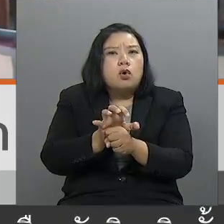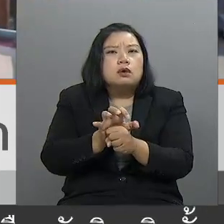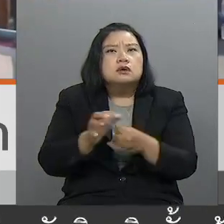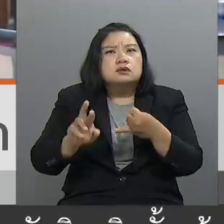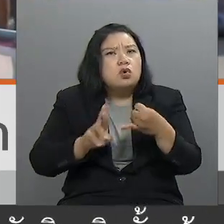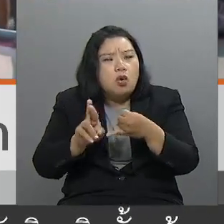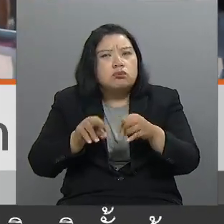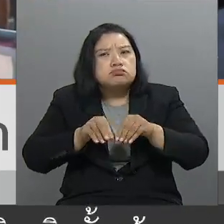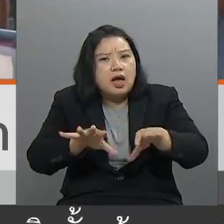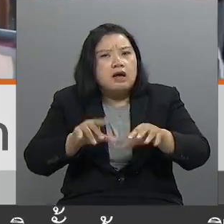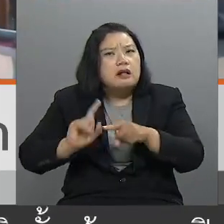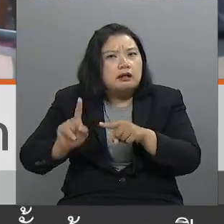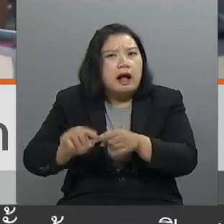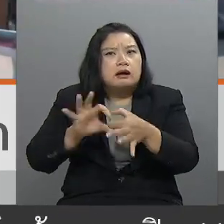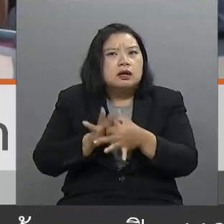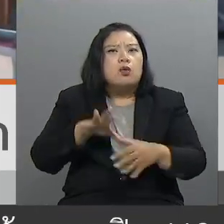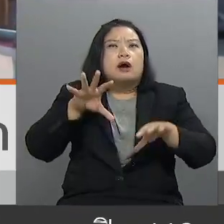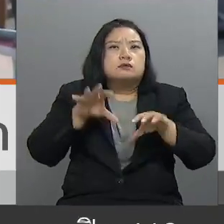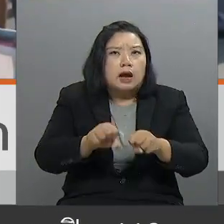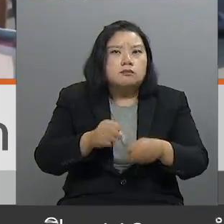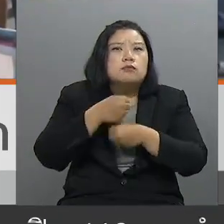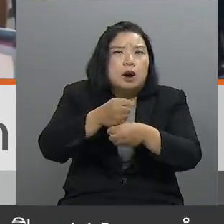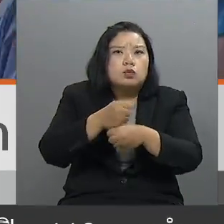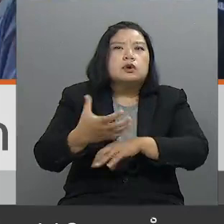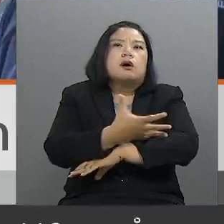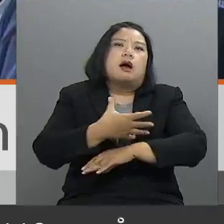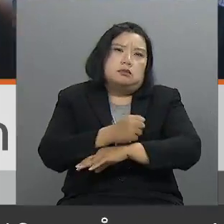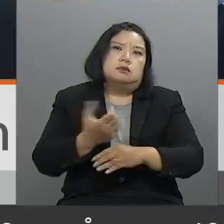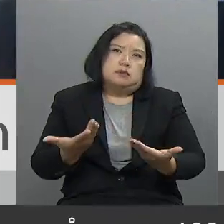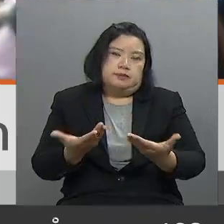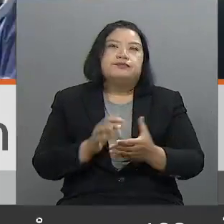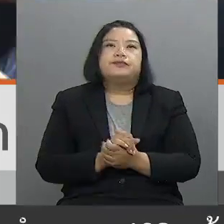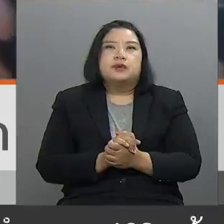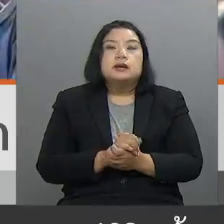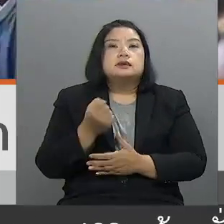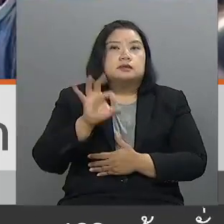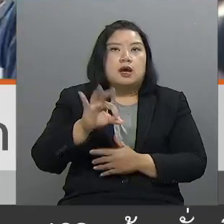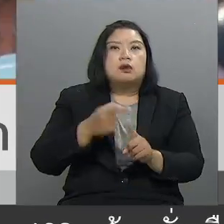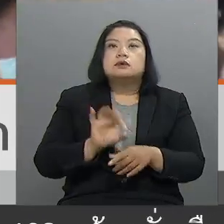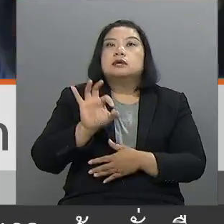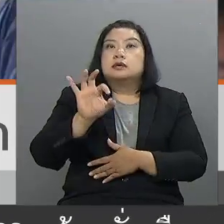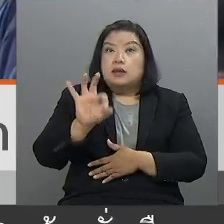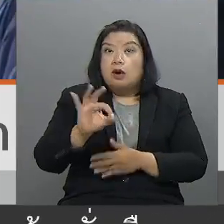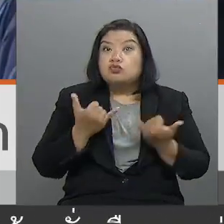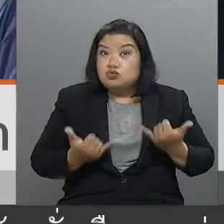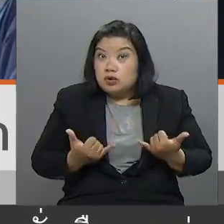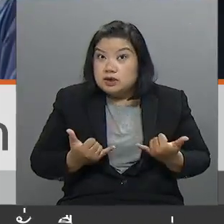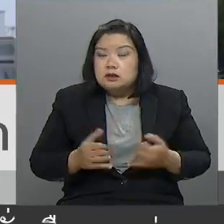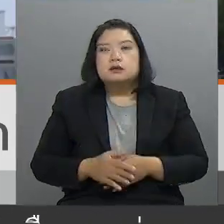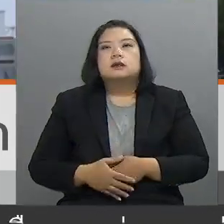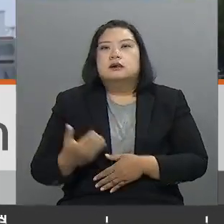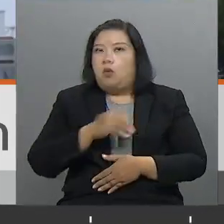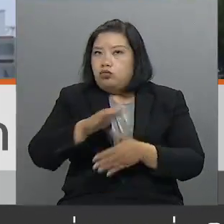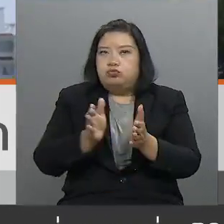ถูกนำมาใช้ดำเนินคดีในการชุมนุมทางการเมืองส่วนในวันที่ 19กันยายนนี้นะคะก็บอกว่าพร้อมจะไปร่วมชุมนุม